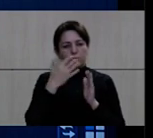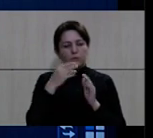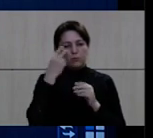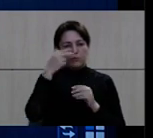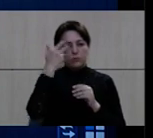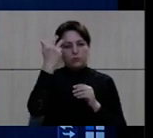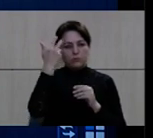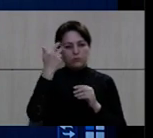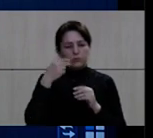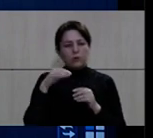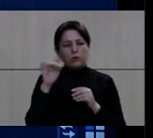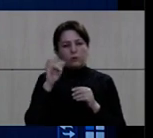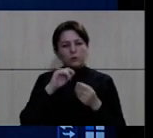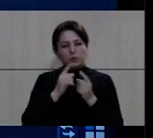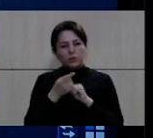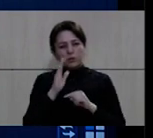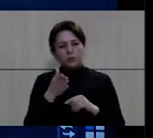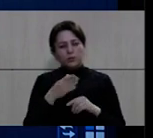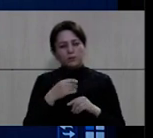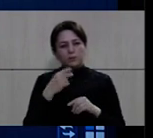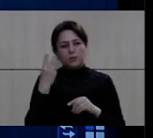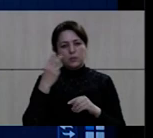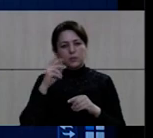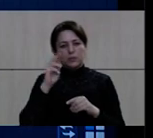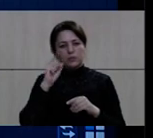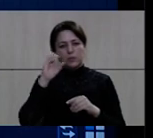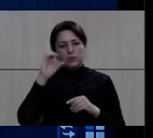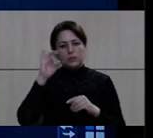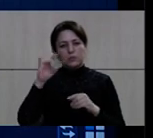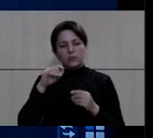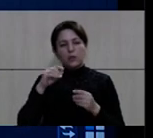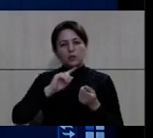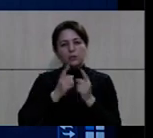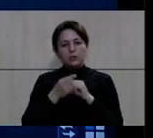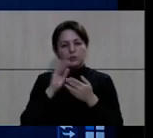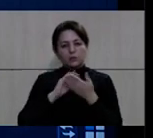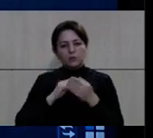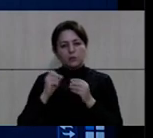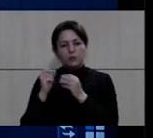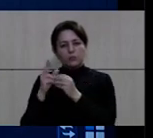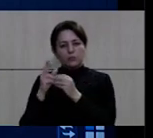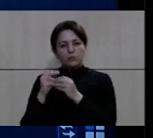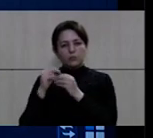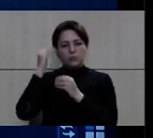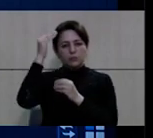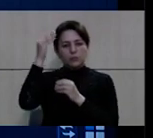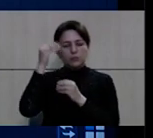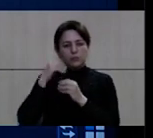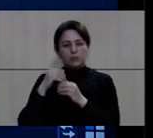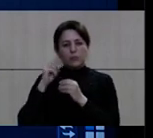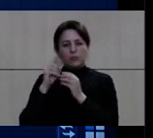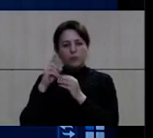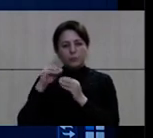33 көпайтырышке айлантырамыз. Икінші кәсірі тез кәрсіні езіміз. 13 сүрәтіге чықады.